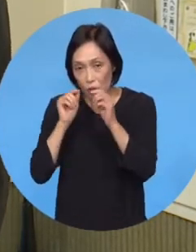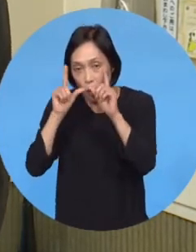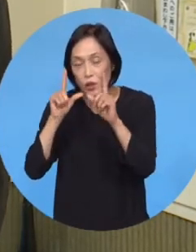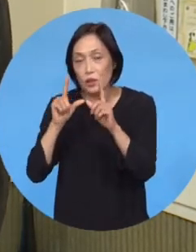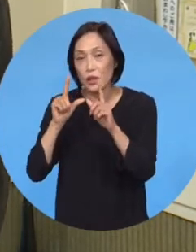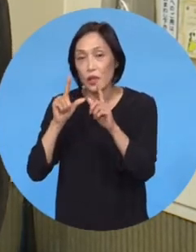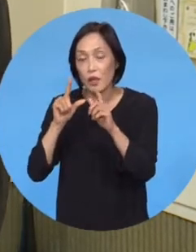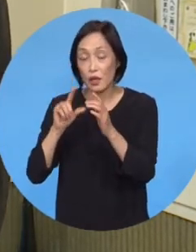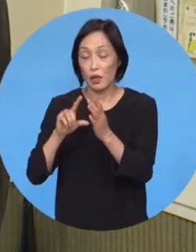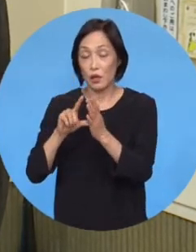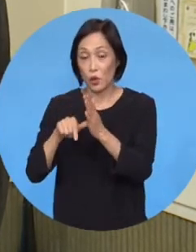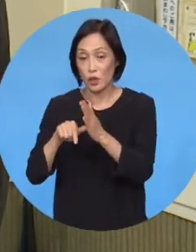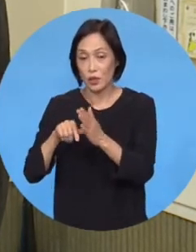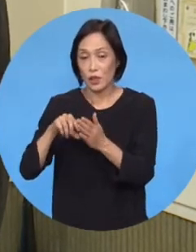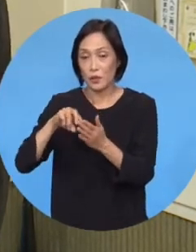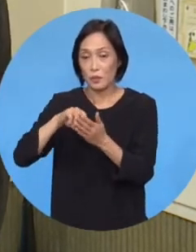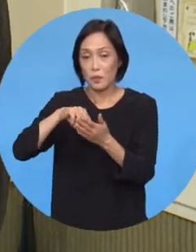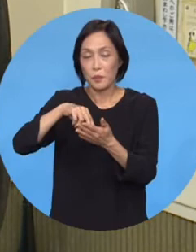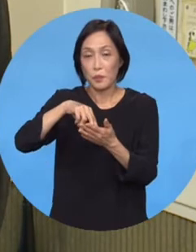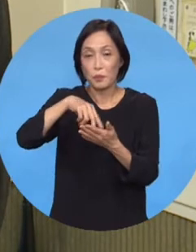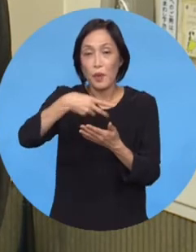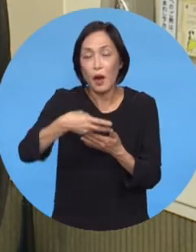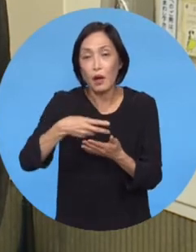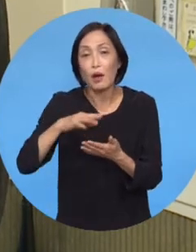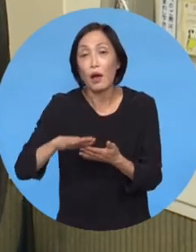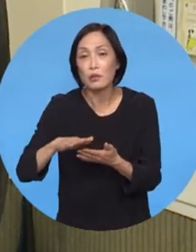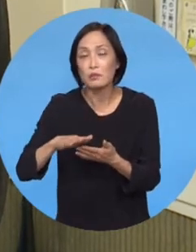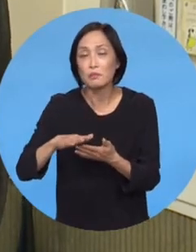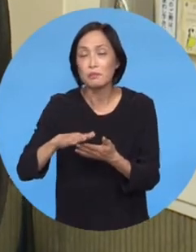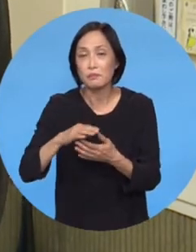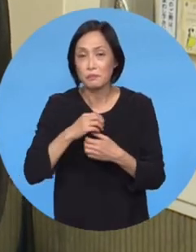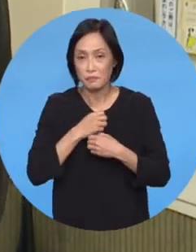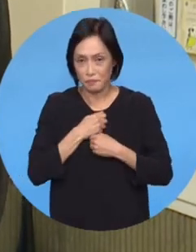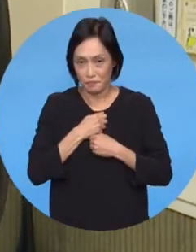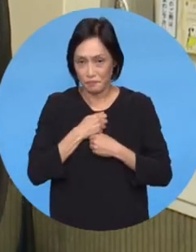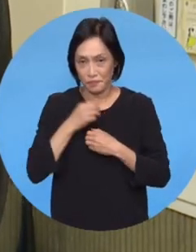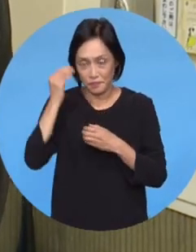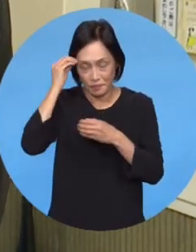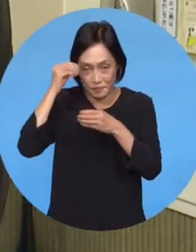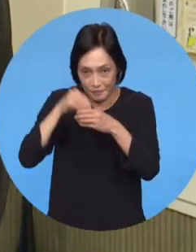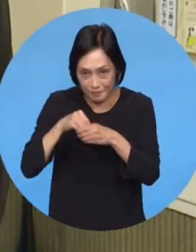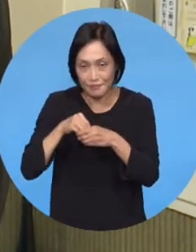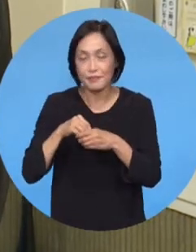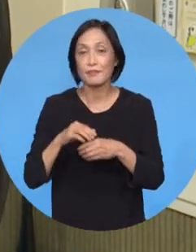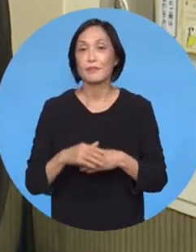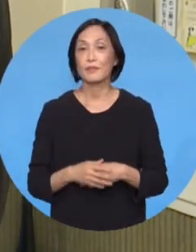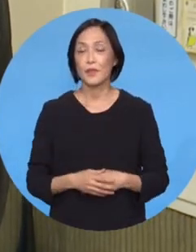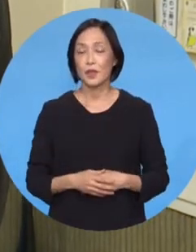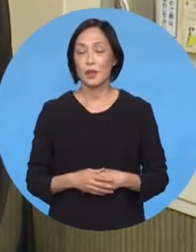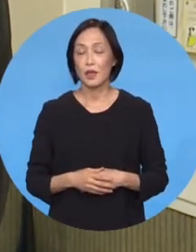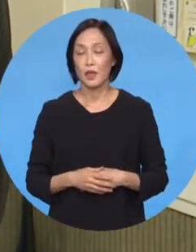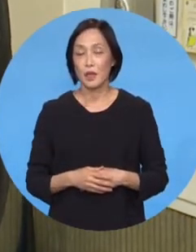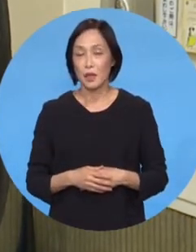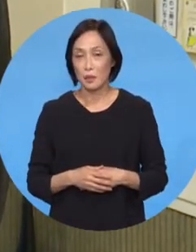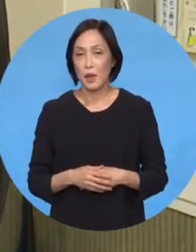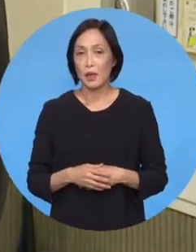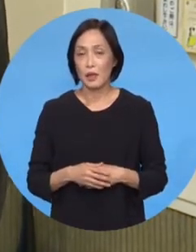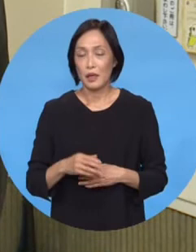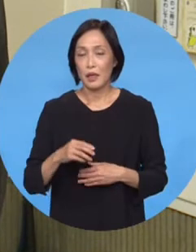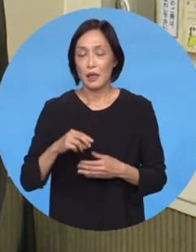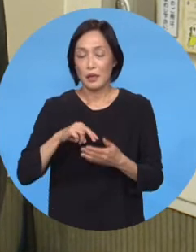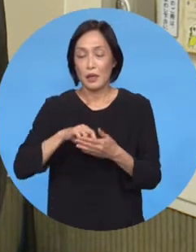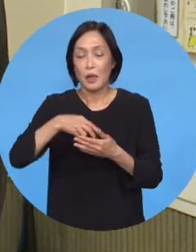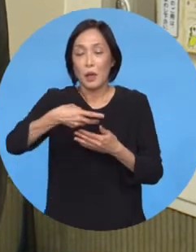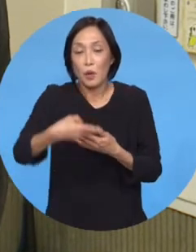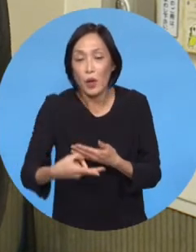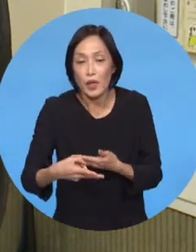にも転倒っていうことが多いですので、そこを意識していただいて、少しでもこけてからではやっぱり